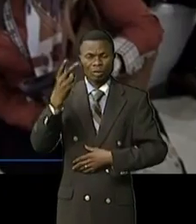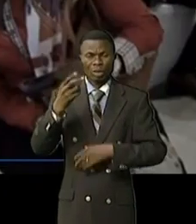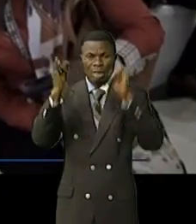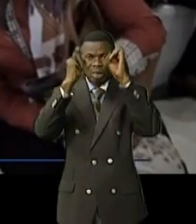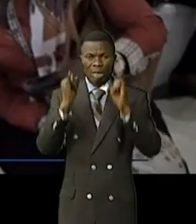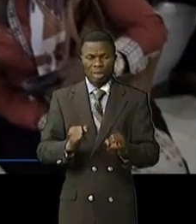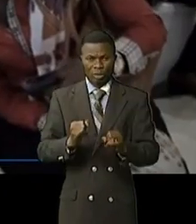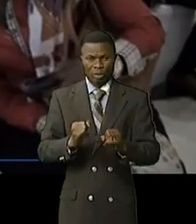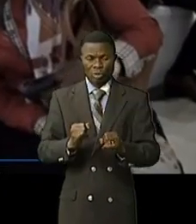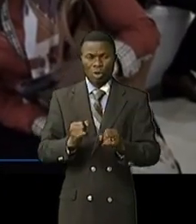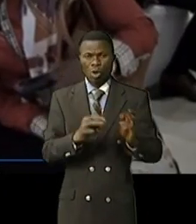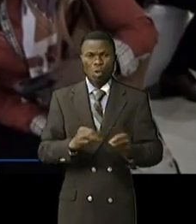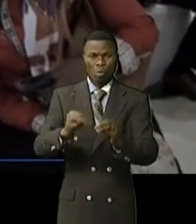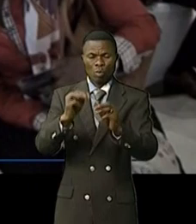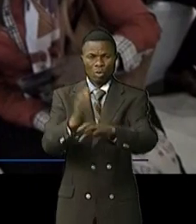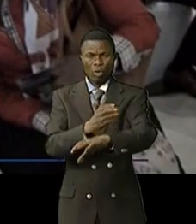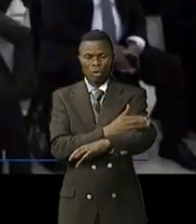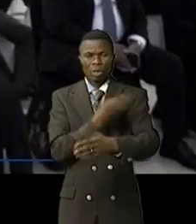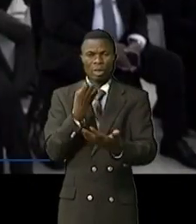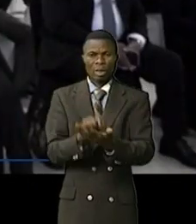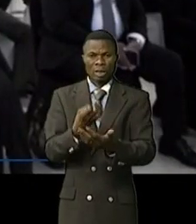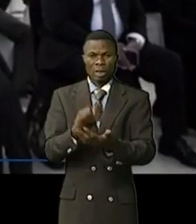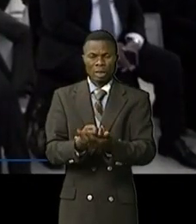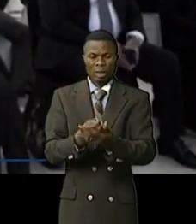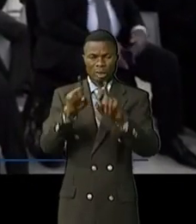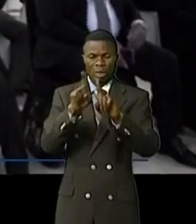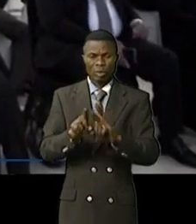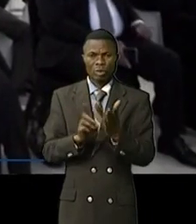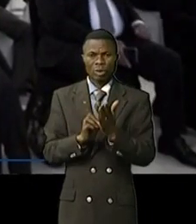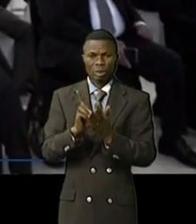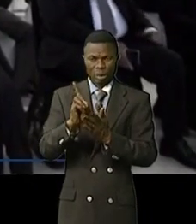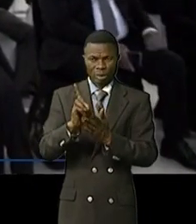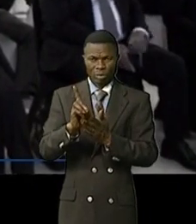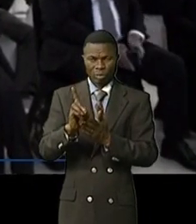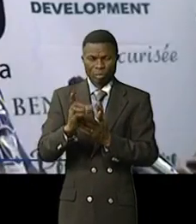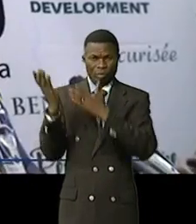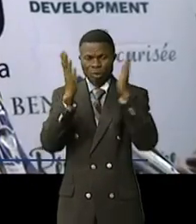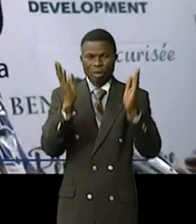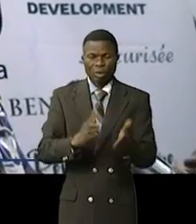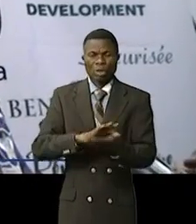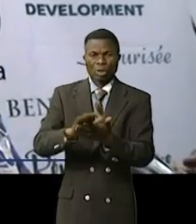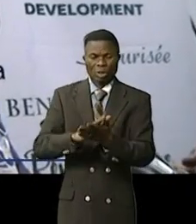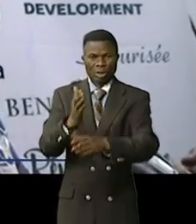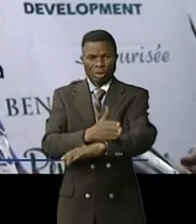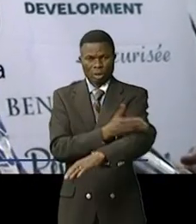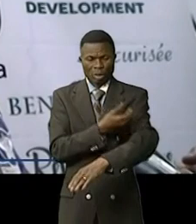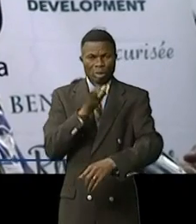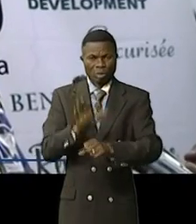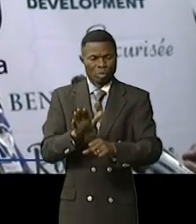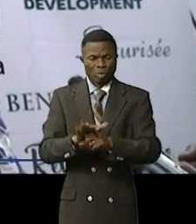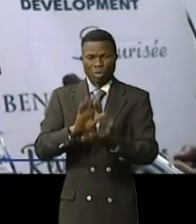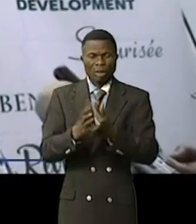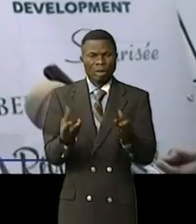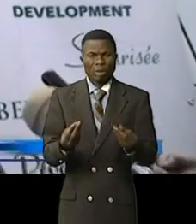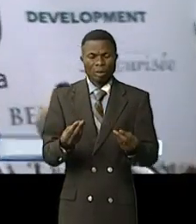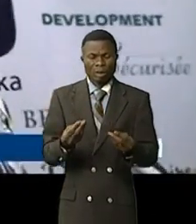une intégration de croissance économique et de développement. Faire le commerce du ciment évolue, devient beaucoup plus facile, parce que